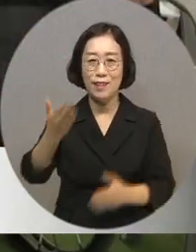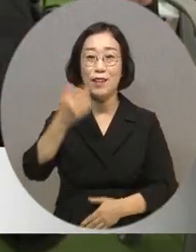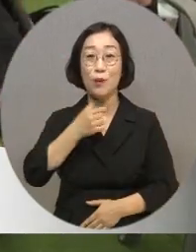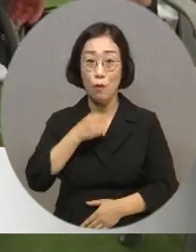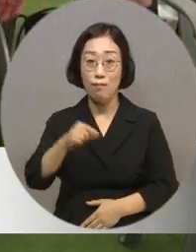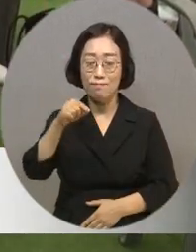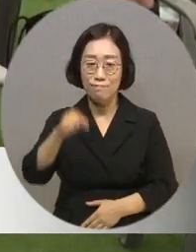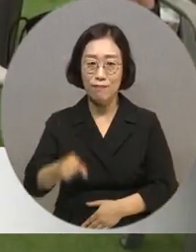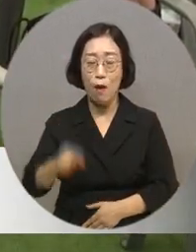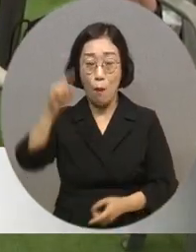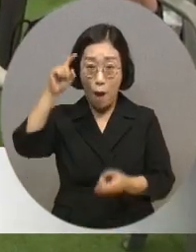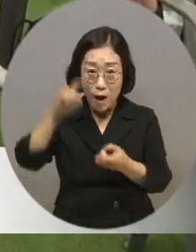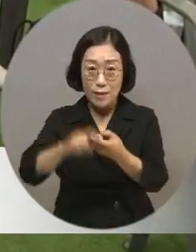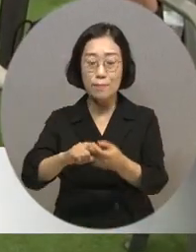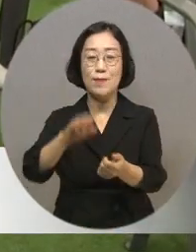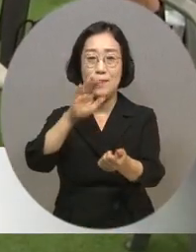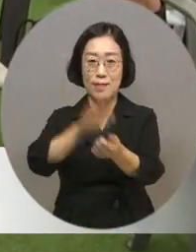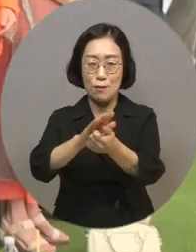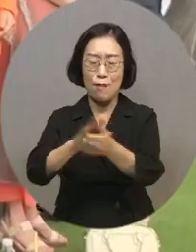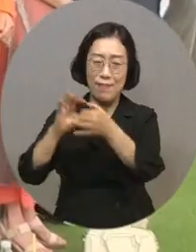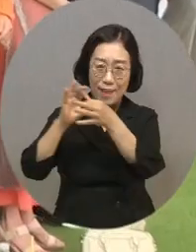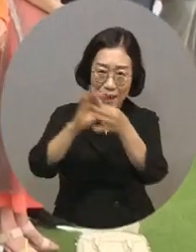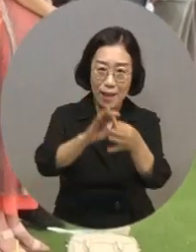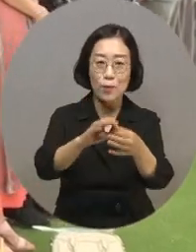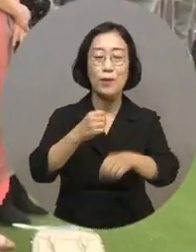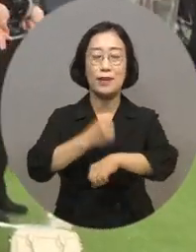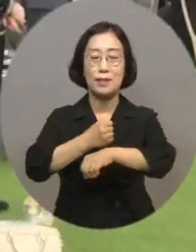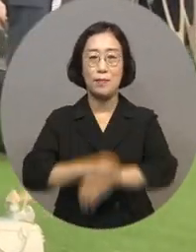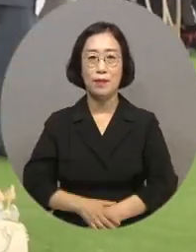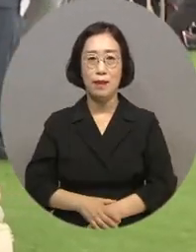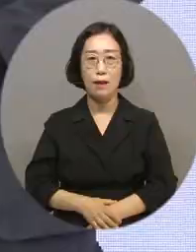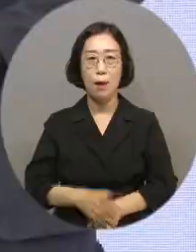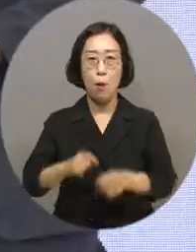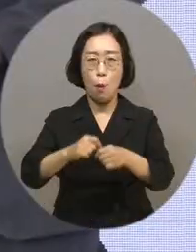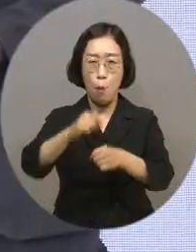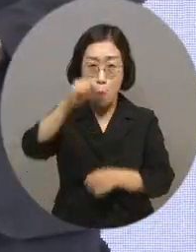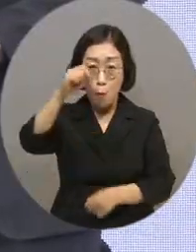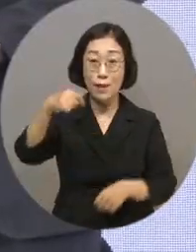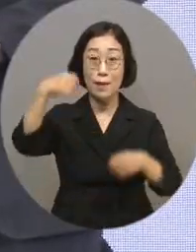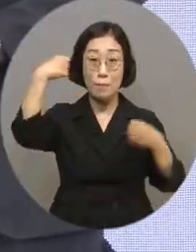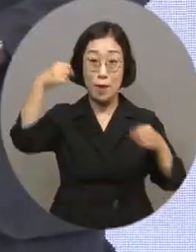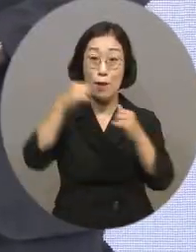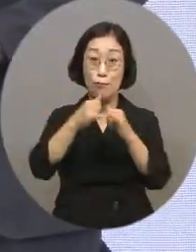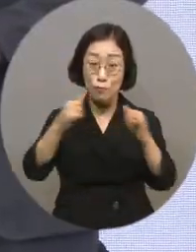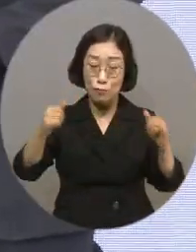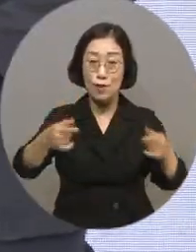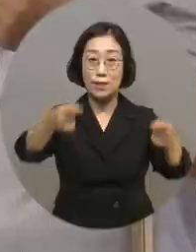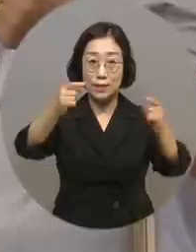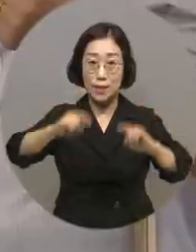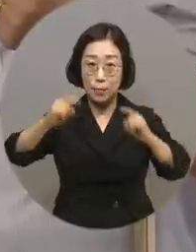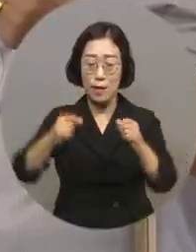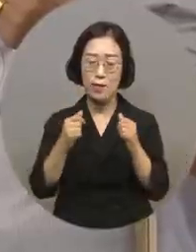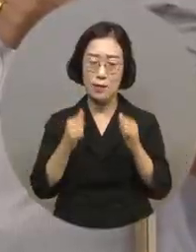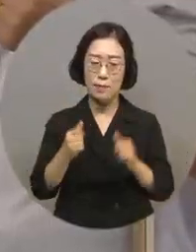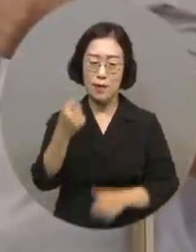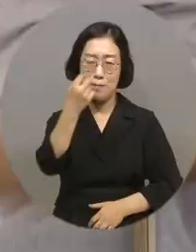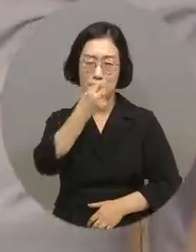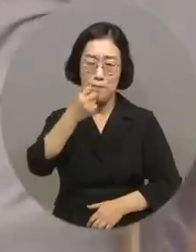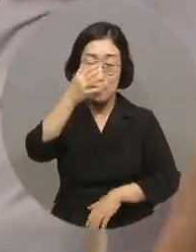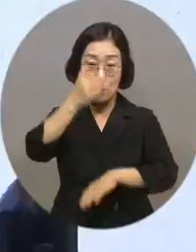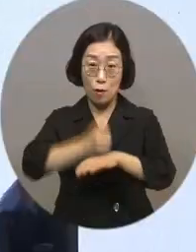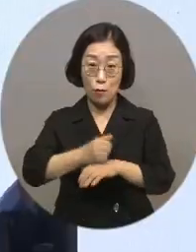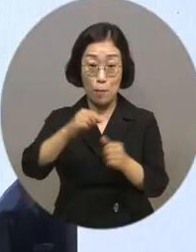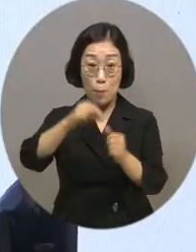관심 갖고 지원에 최선을 다하겠습니다. 원로 배우들이 함께한 영화제 출품작 심사를 통해 당선된